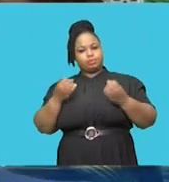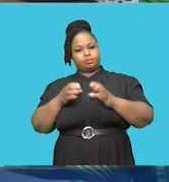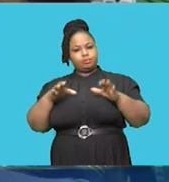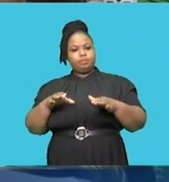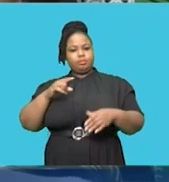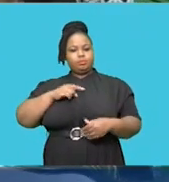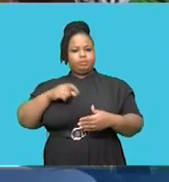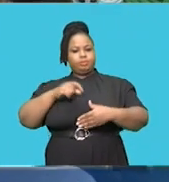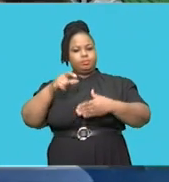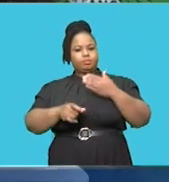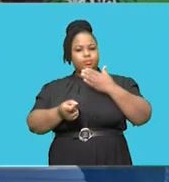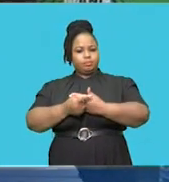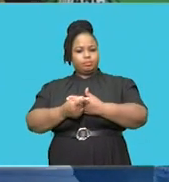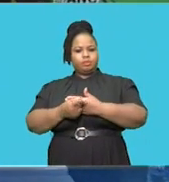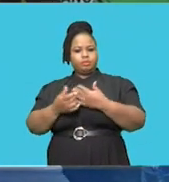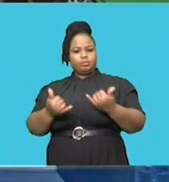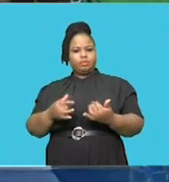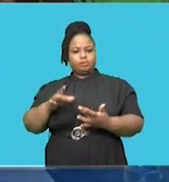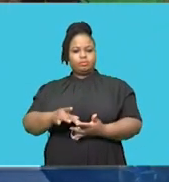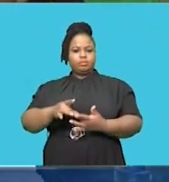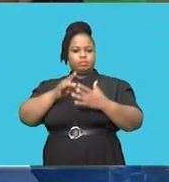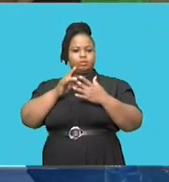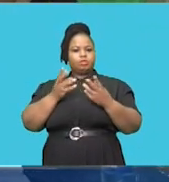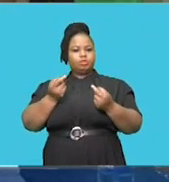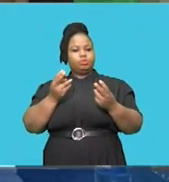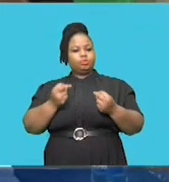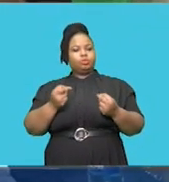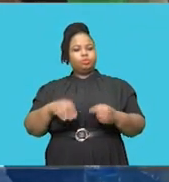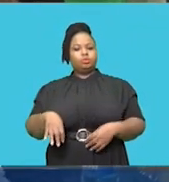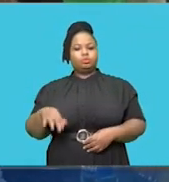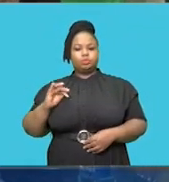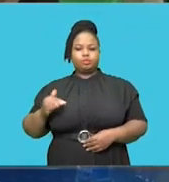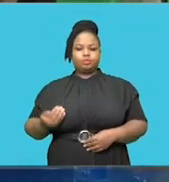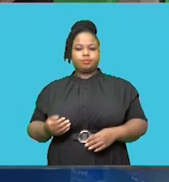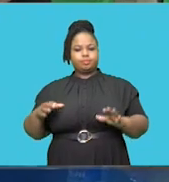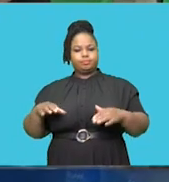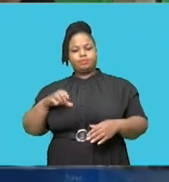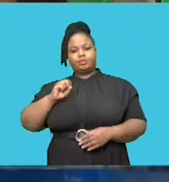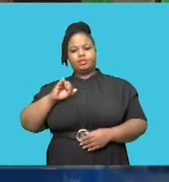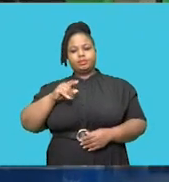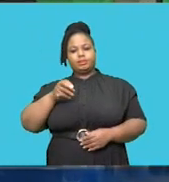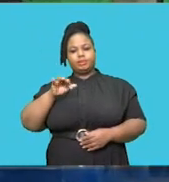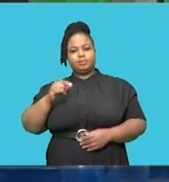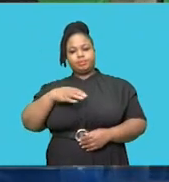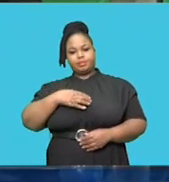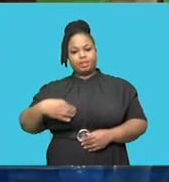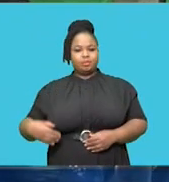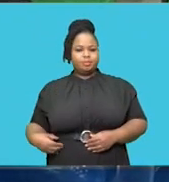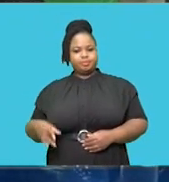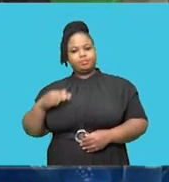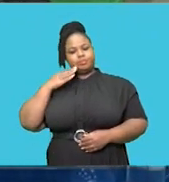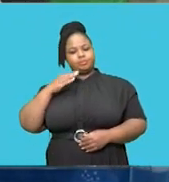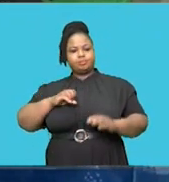Ukulandela inkomfa yawo apho kunyulwe umongameli wombutho wamanina omtsha usisisi Tolashe. Ngethuba